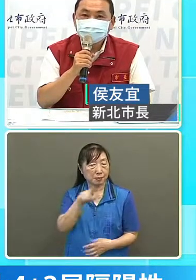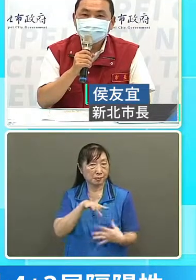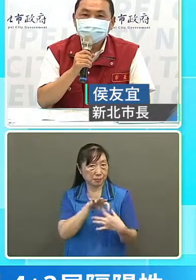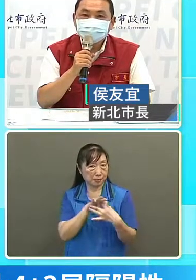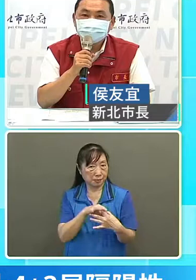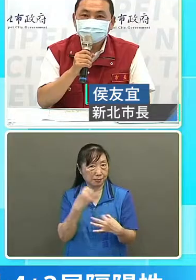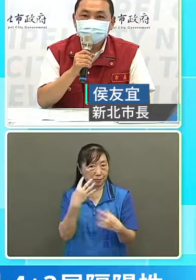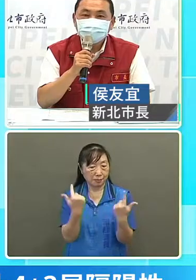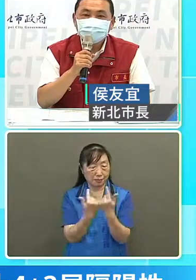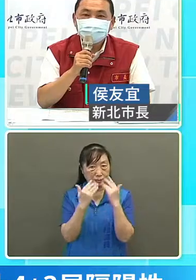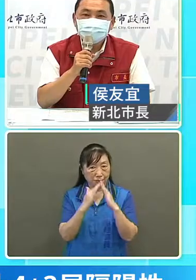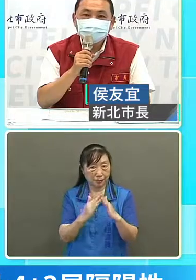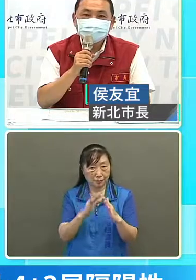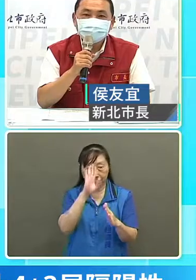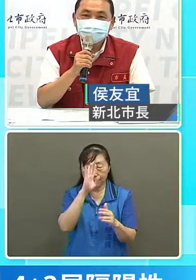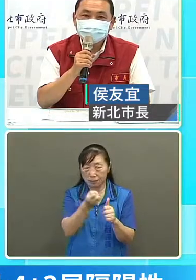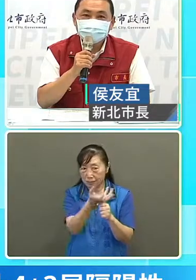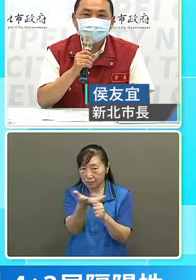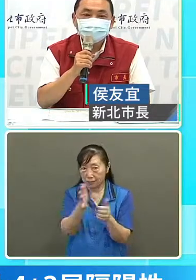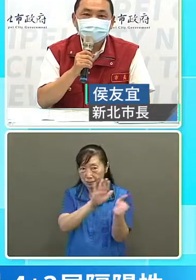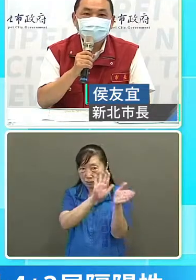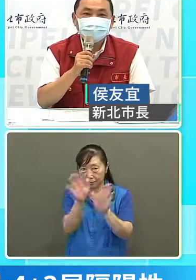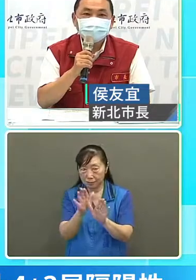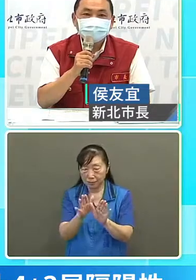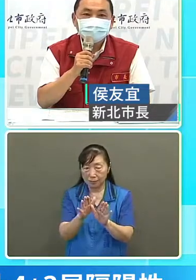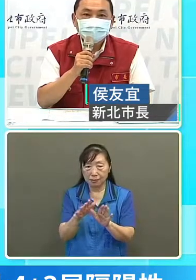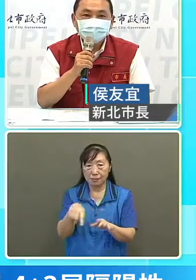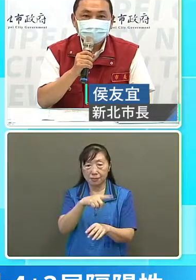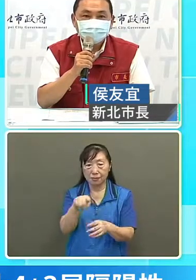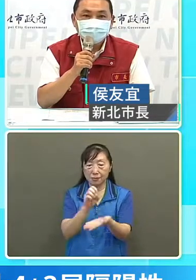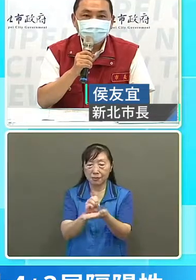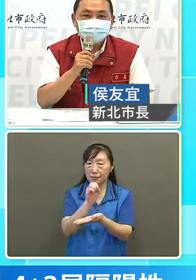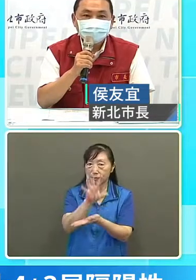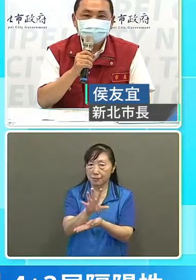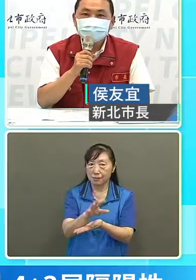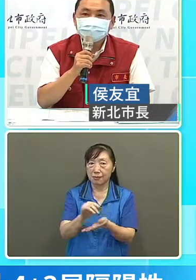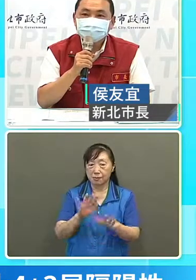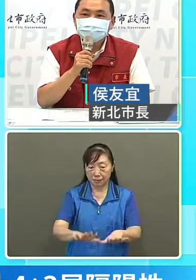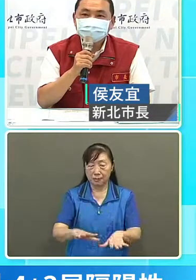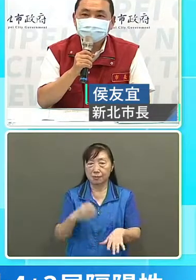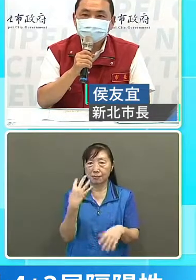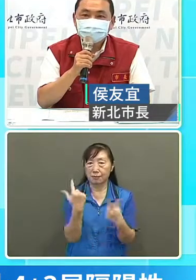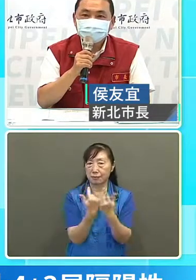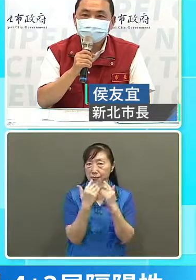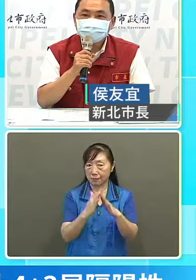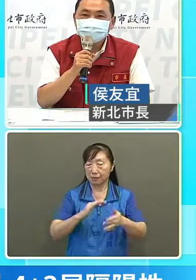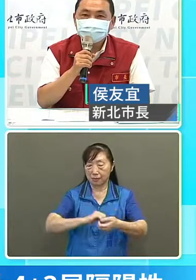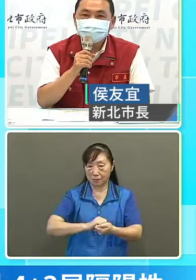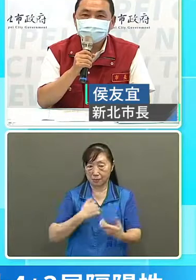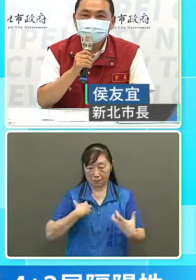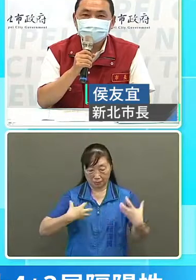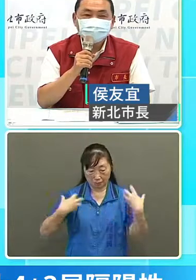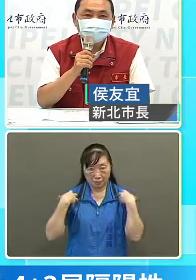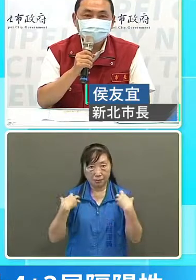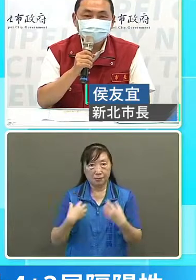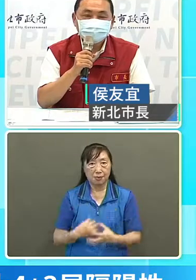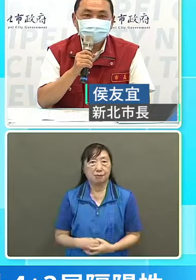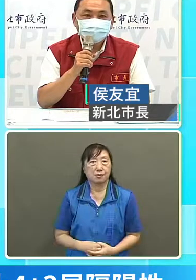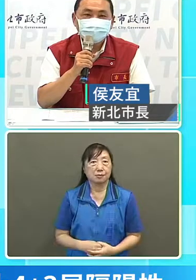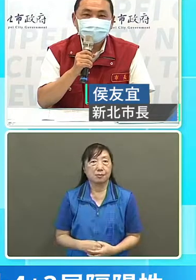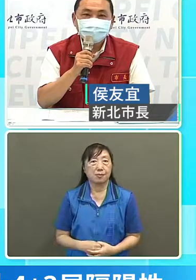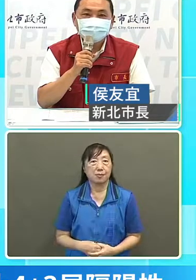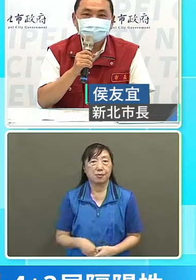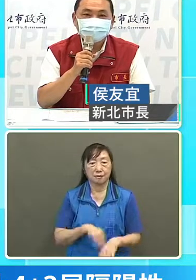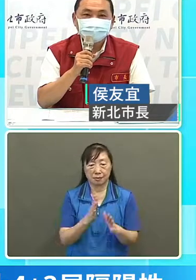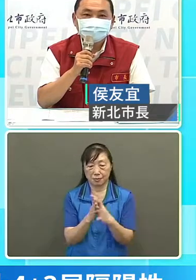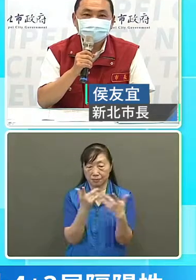北市疫情发展的国人报告，新北市一定扛起所有的责任，全